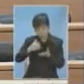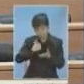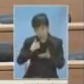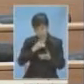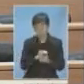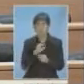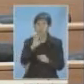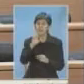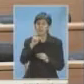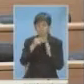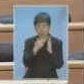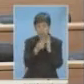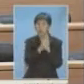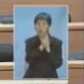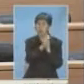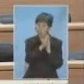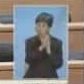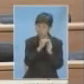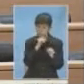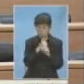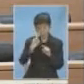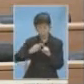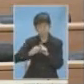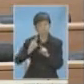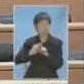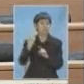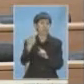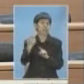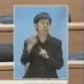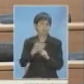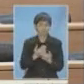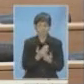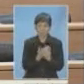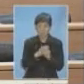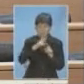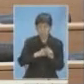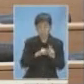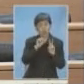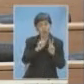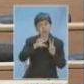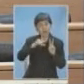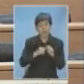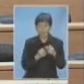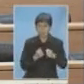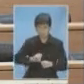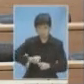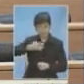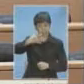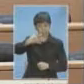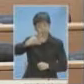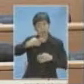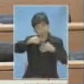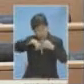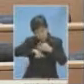ำรัฐสภาจังหวัดอุบล3เดือนครับนะครับเดือนละ 250,000 มี4ชั้นรวมชั้น